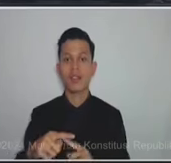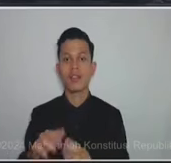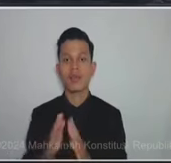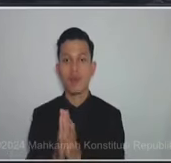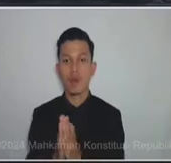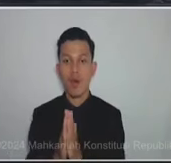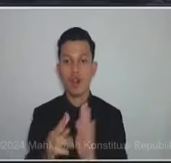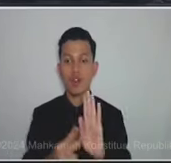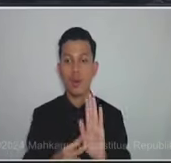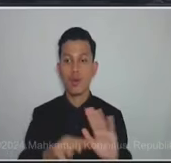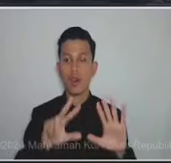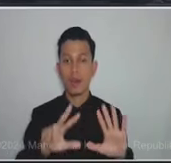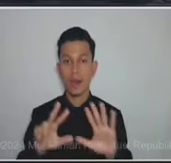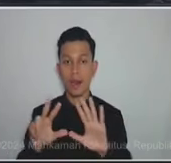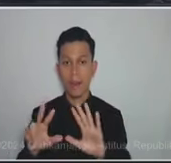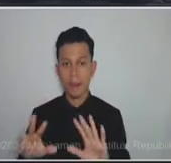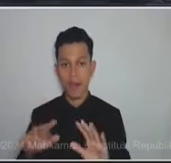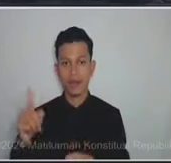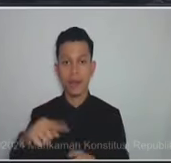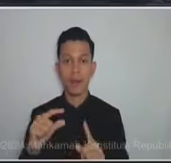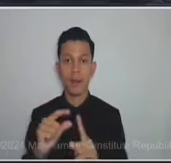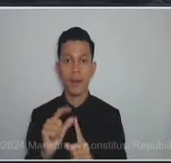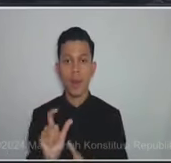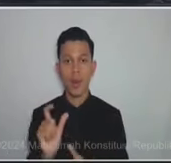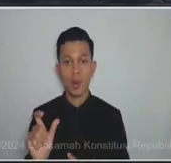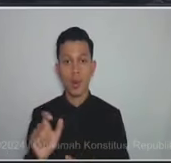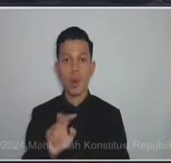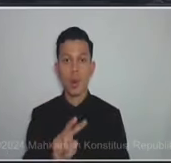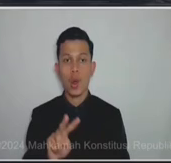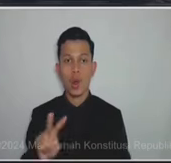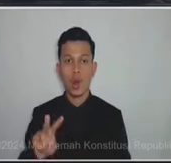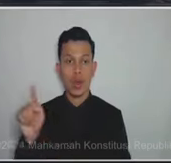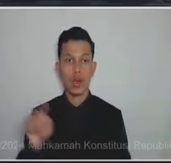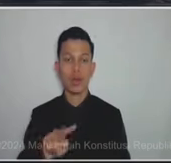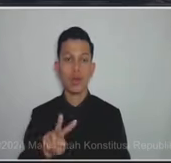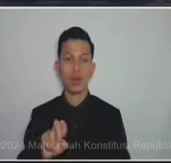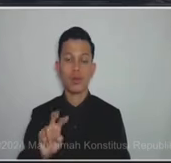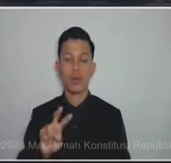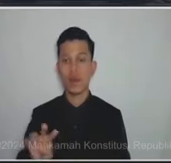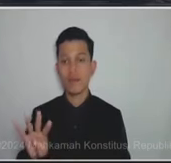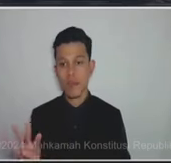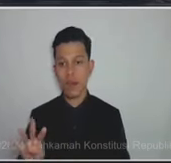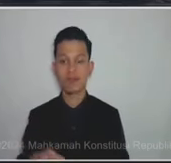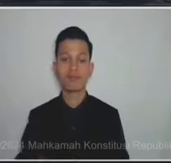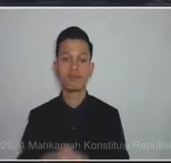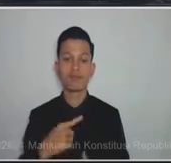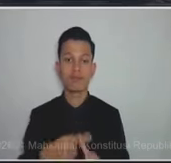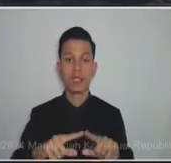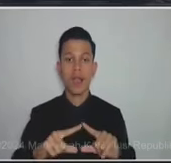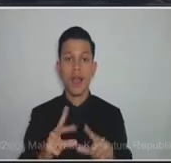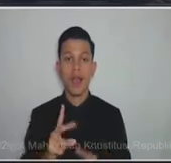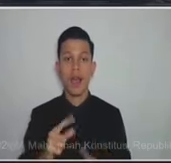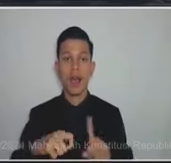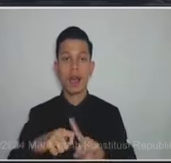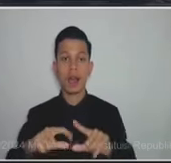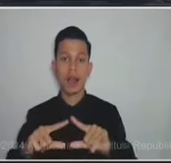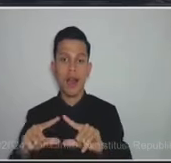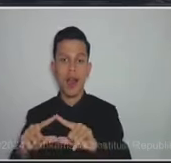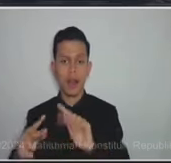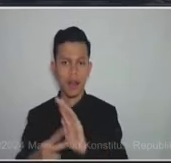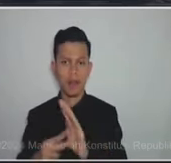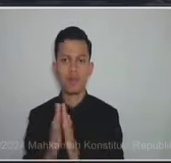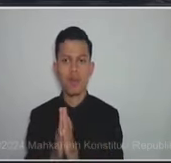nomor 88/ar pu G datar 22 romawi/ 2024 dan Arkan Wahyu rea